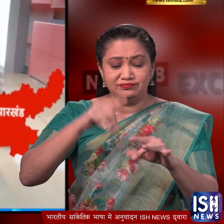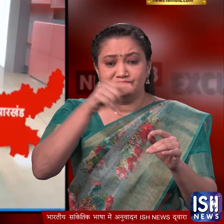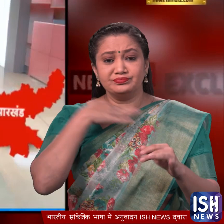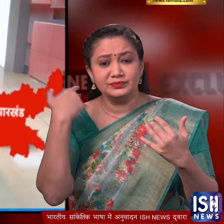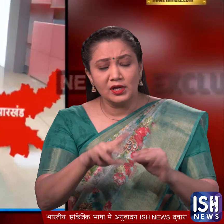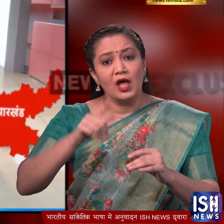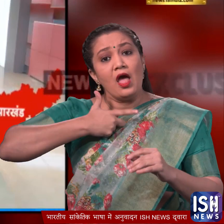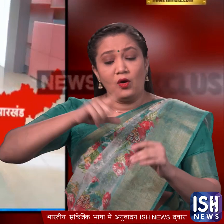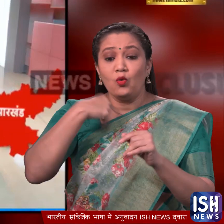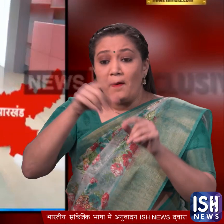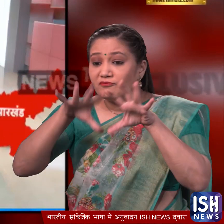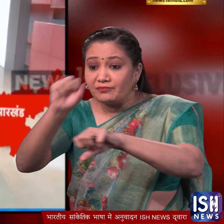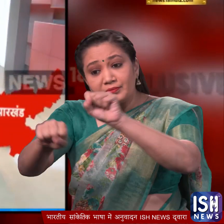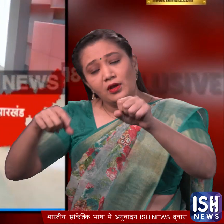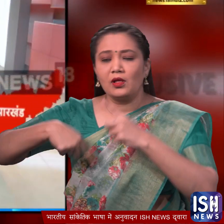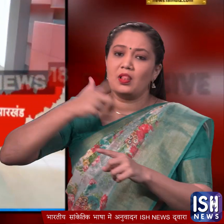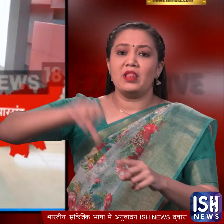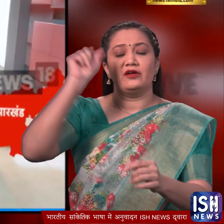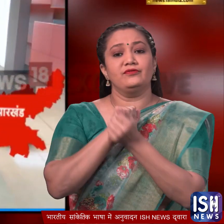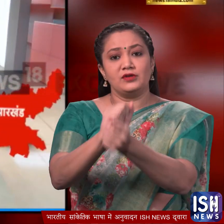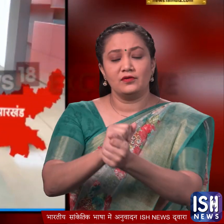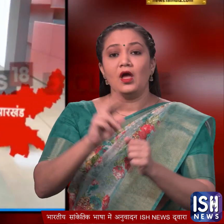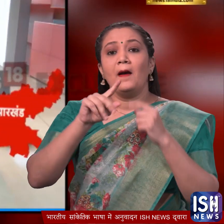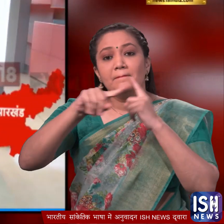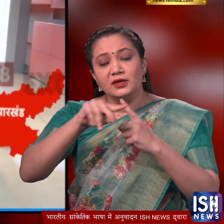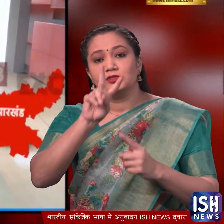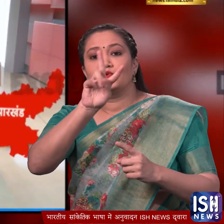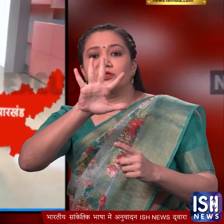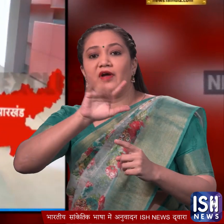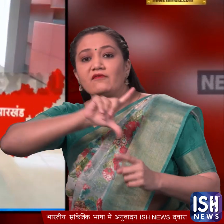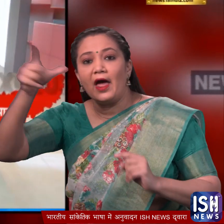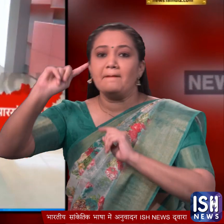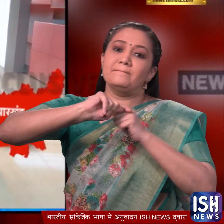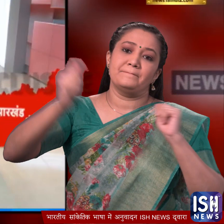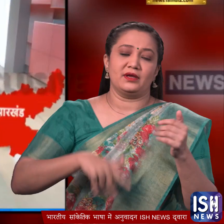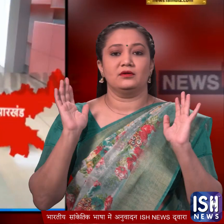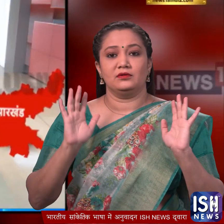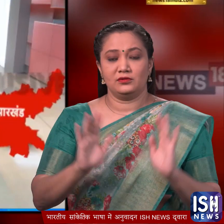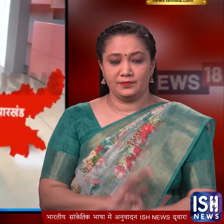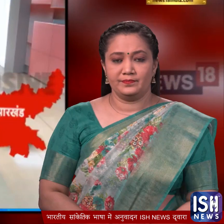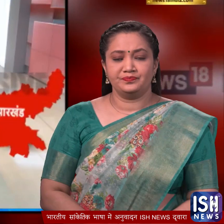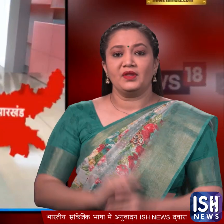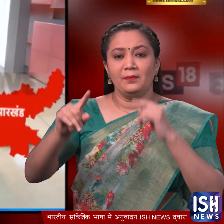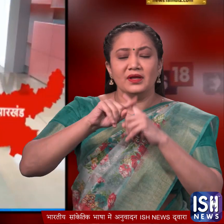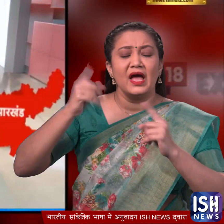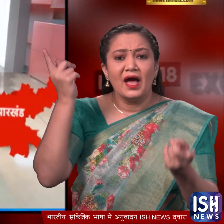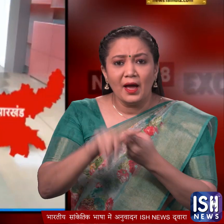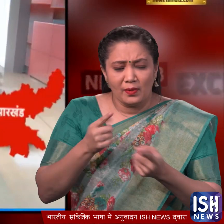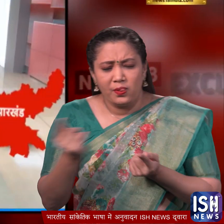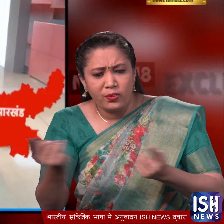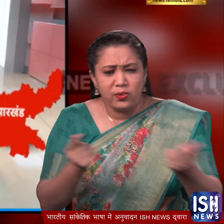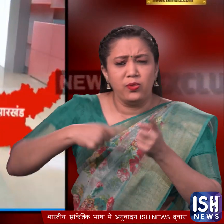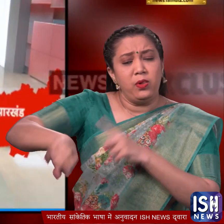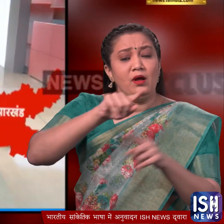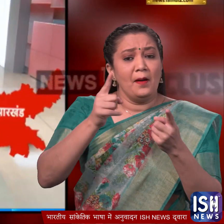पर दोषी के लिए उम्र कैद तक की सजा का प्रावधान है और 25 लाख रुपए तक का जुर्माना भी लगाया जा सके। इतना ही नहीं, किसी को लिंचिंग